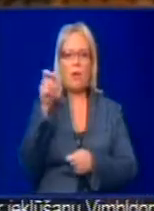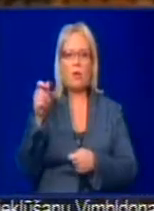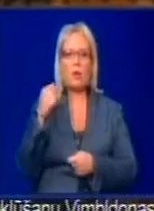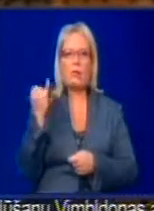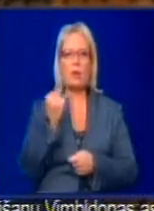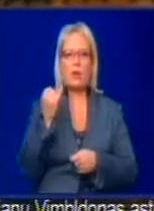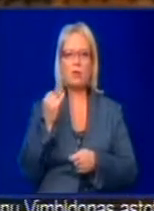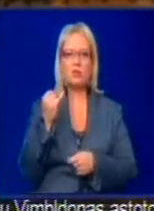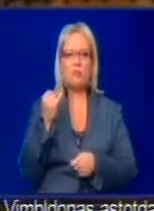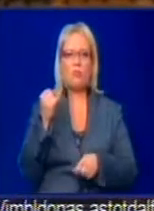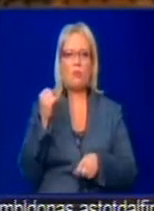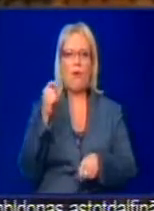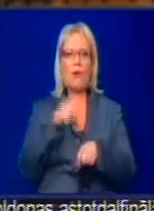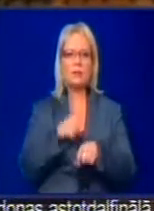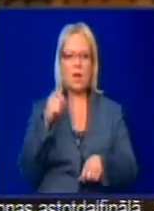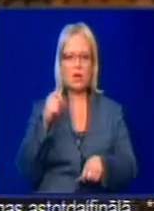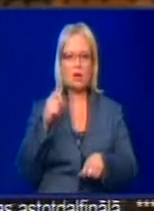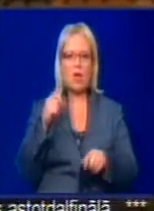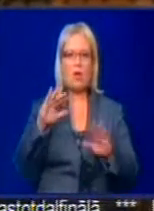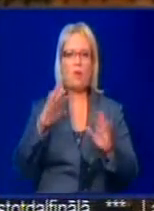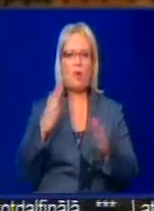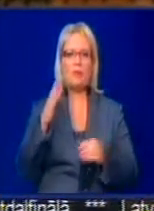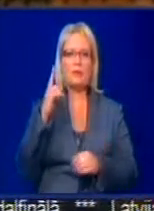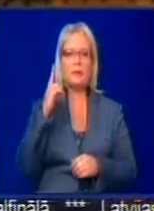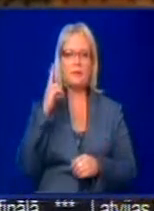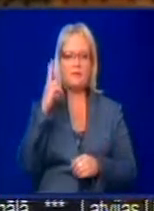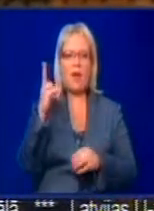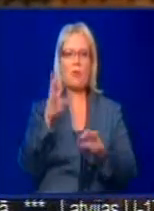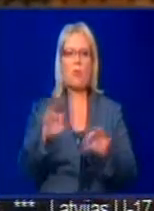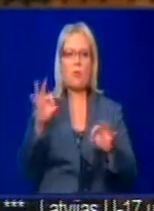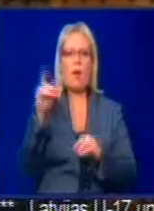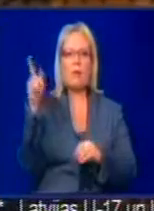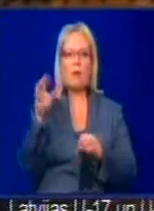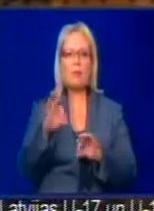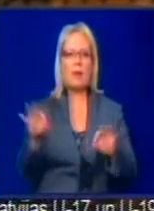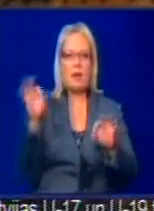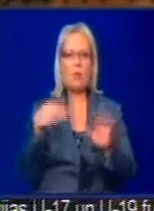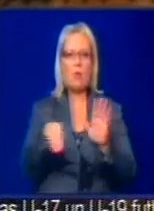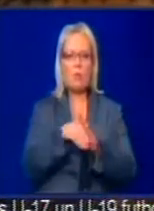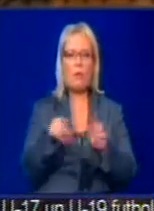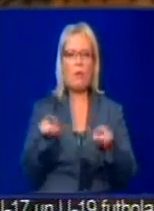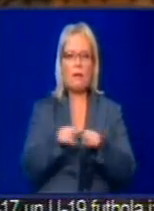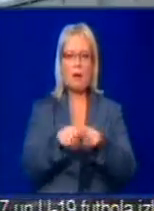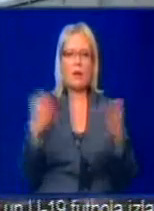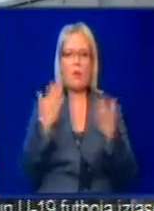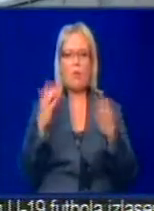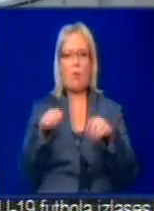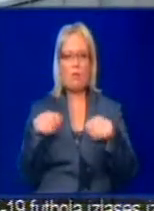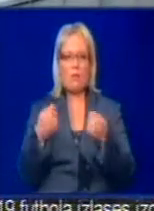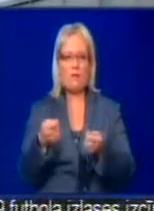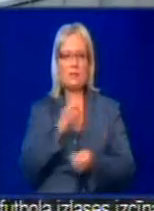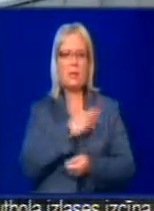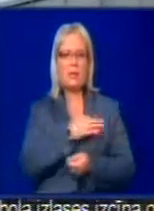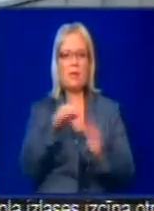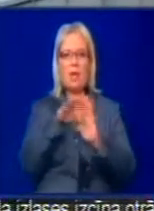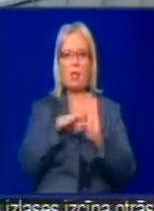aizskaršanu, bet viņš zvēr, ka viņš nav nepieprasījis nekāds kukuļus, nekāds viņam ir arī kaut ko devis.